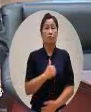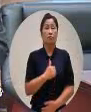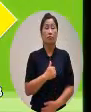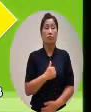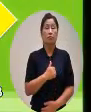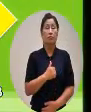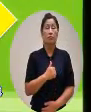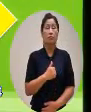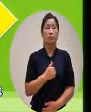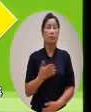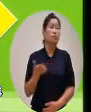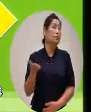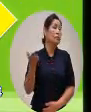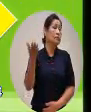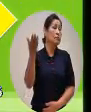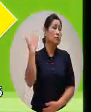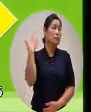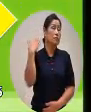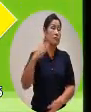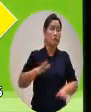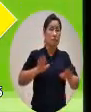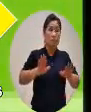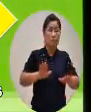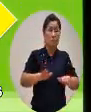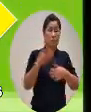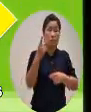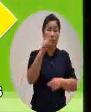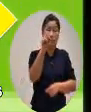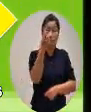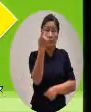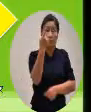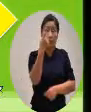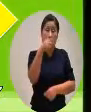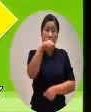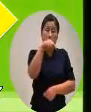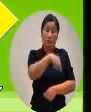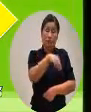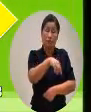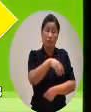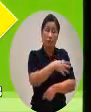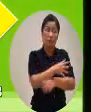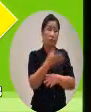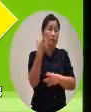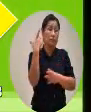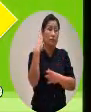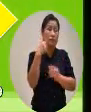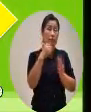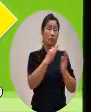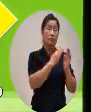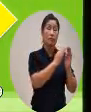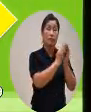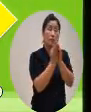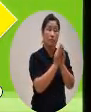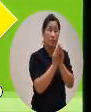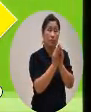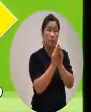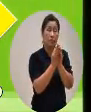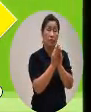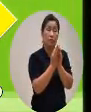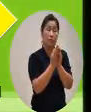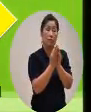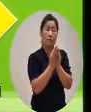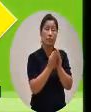這過去齁這起源於齁原來這些鄉親這些鄉親都是住在土地園當初土地園